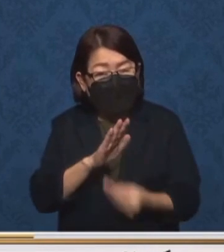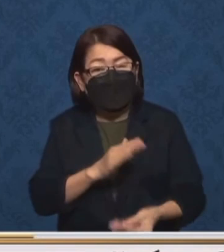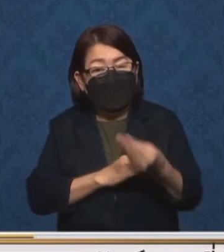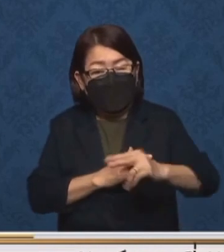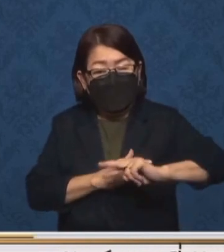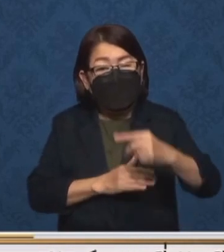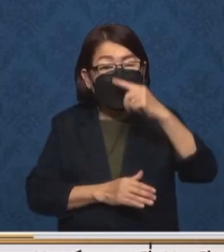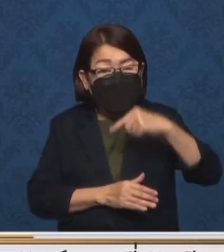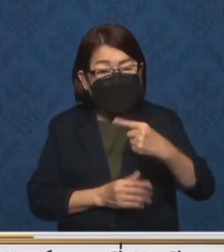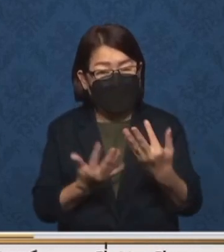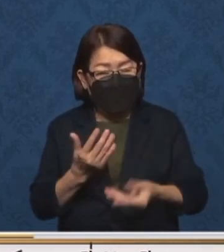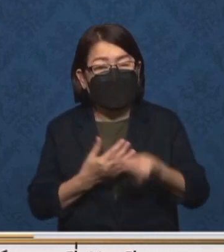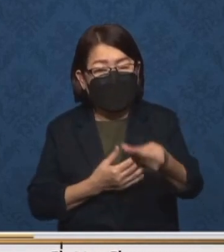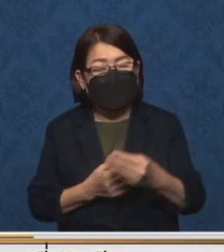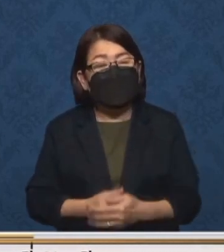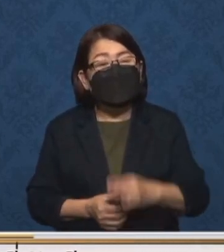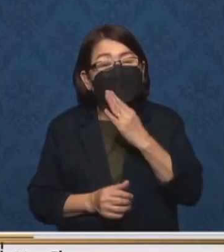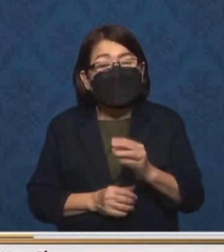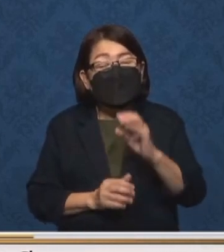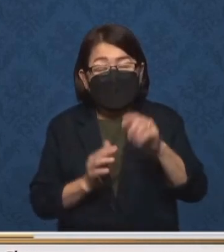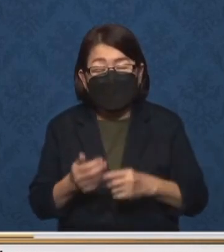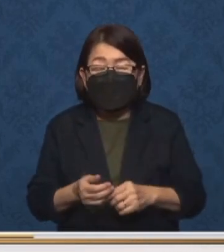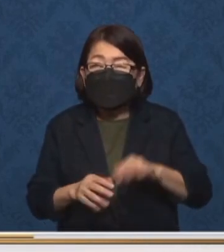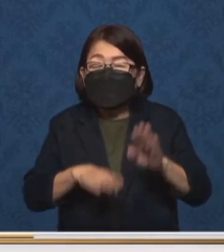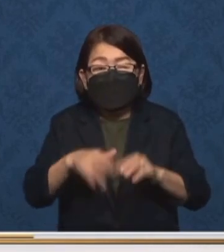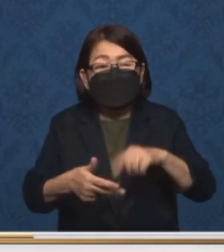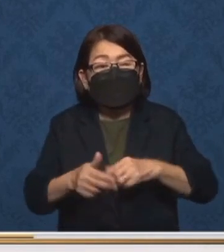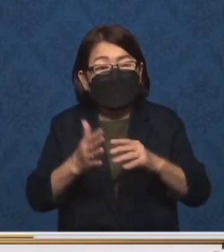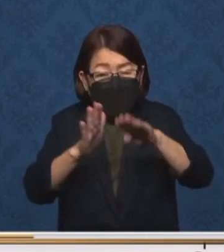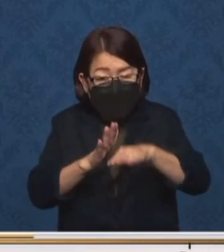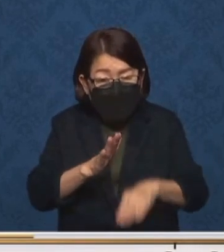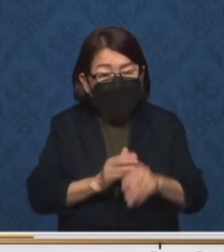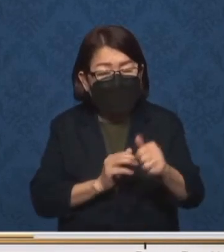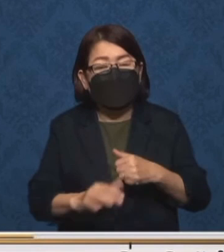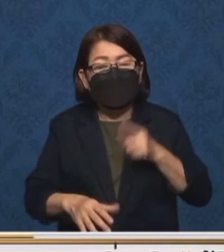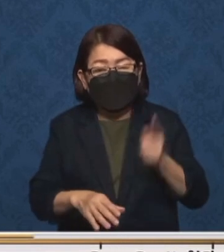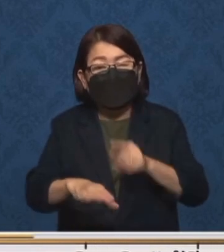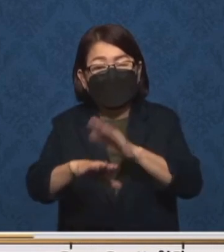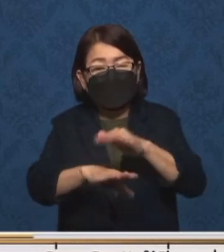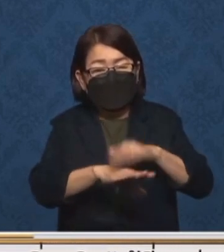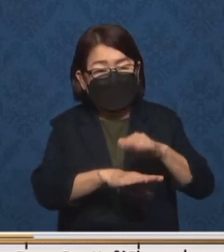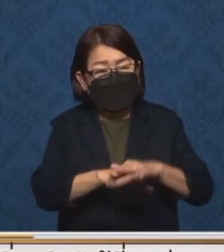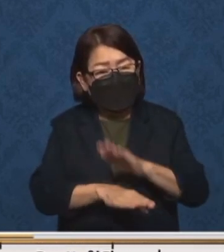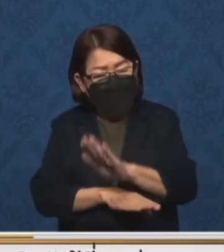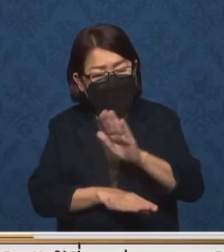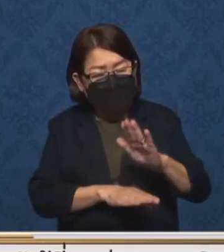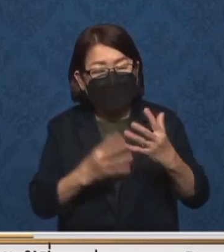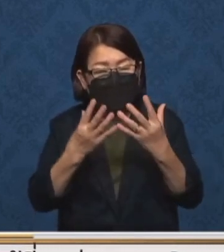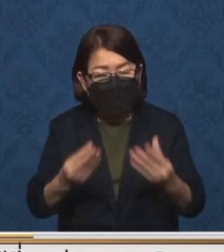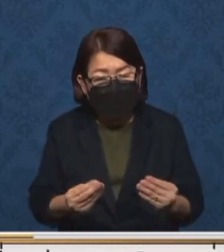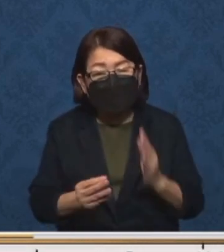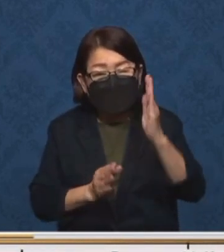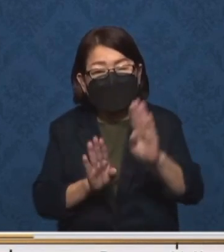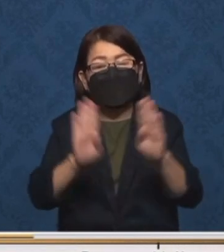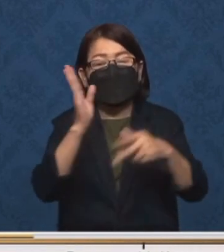้ใหทานนะครับหากลดลมาในตายมาสในระดบ 3 ได้คำเตือนให้หกเลี่ยงก็จะหายไปผู้เกิแนวกกอจะมคนกมาได